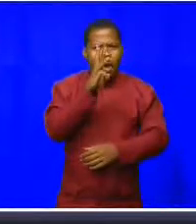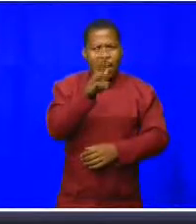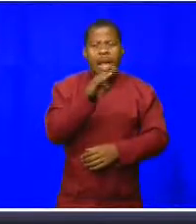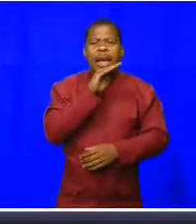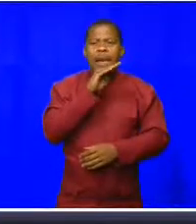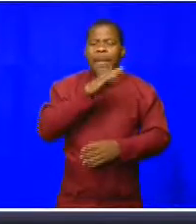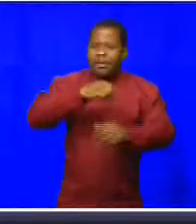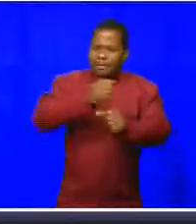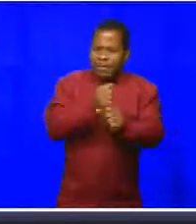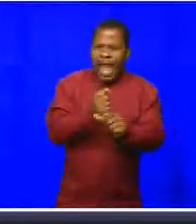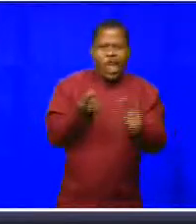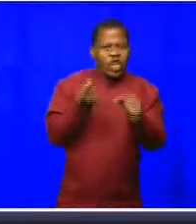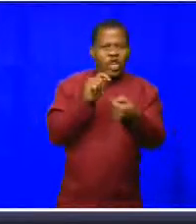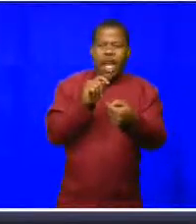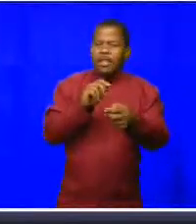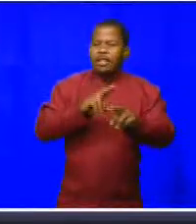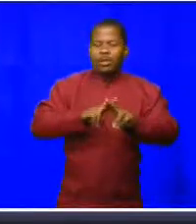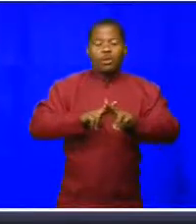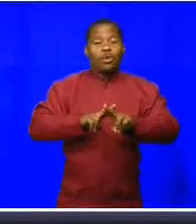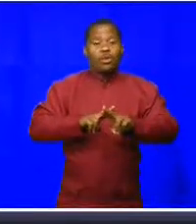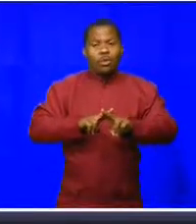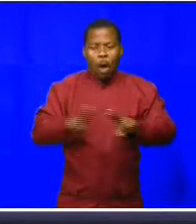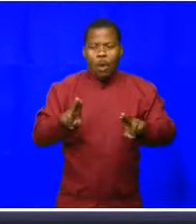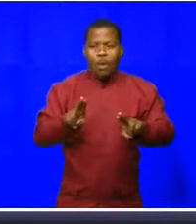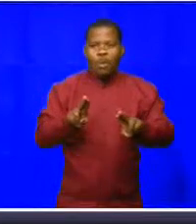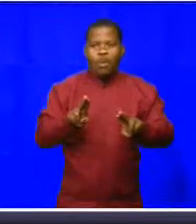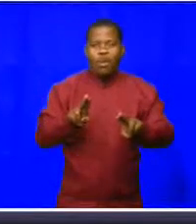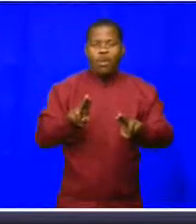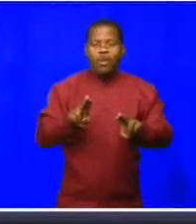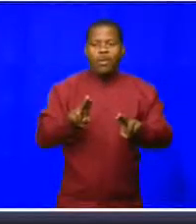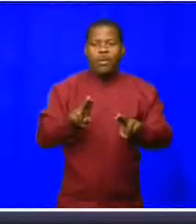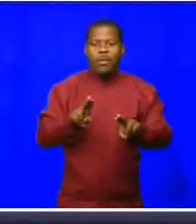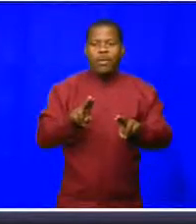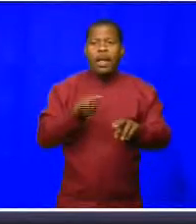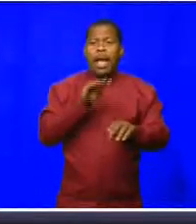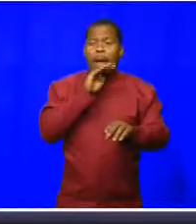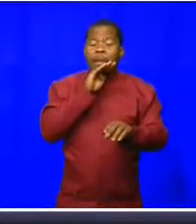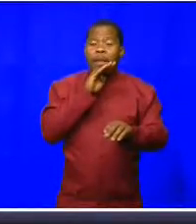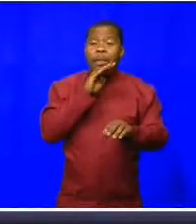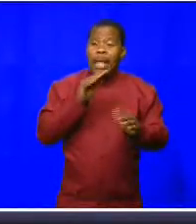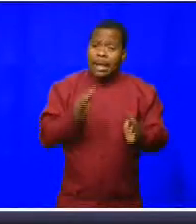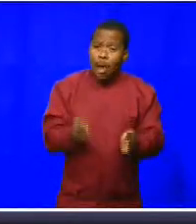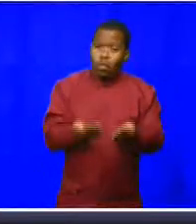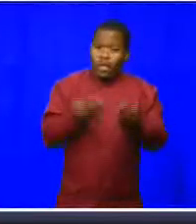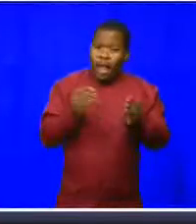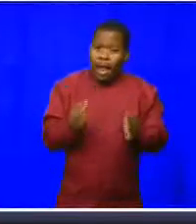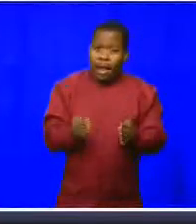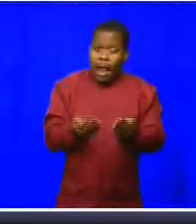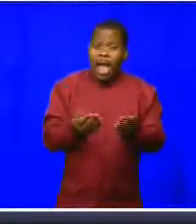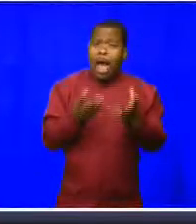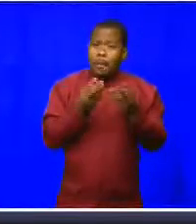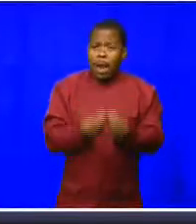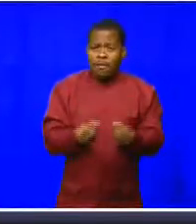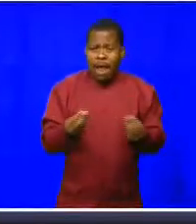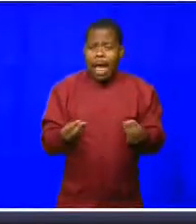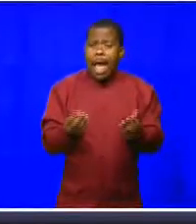futhi akanawukhweshiswa. So kungaba kukhuthata nje ukuthi